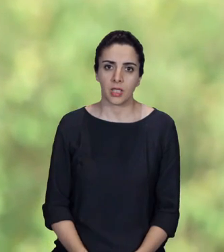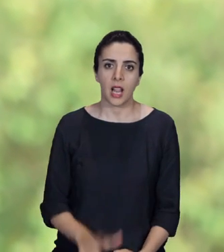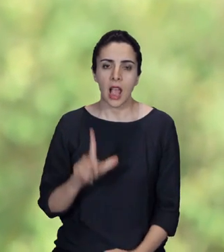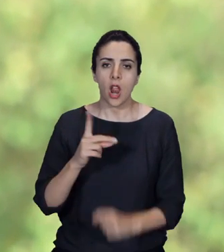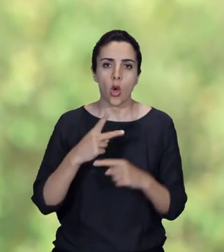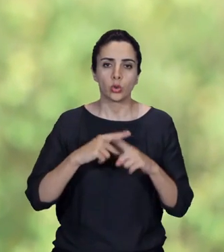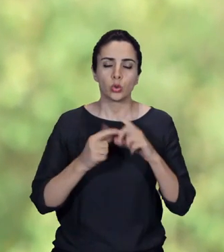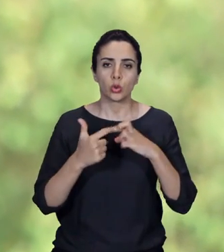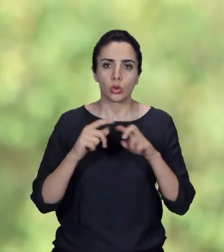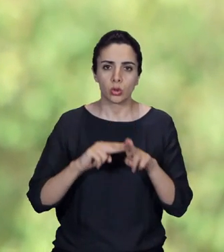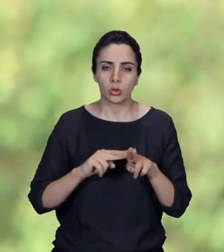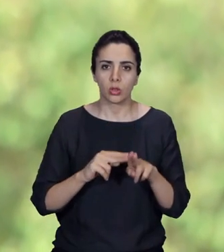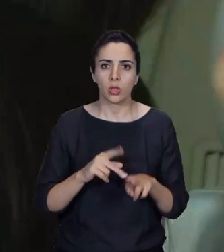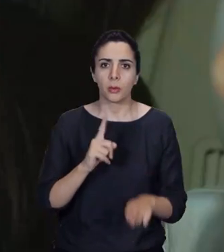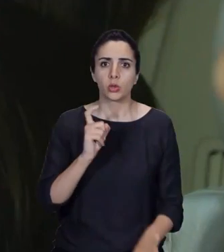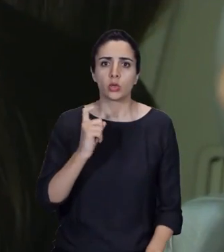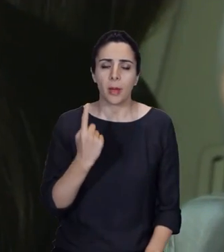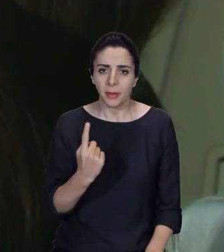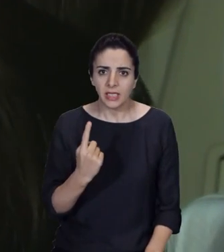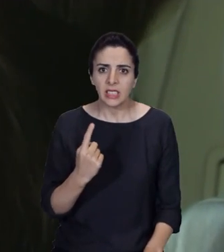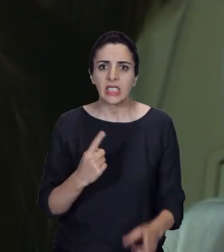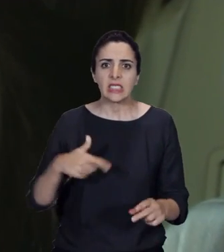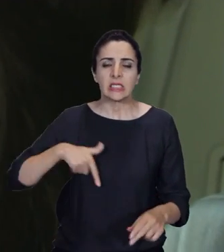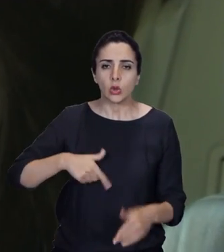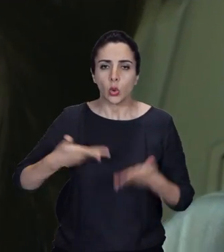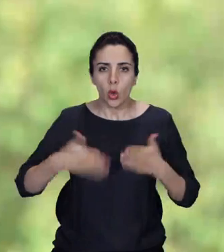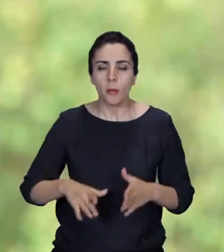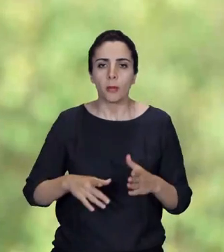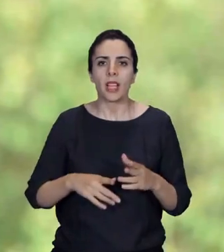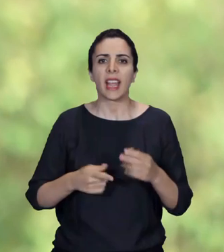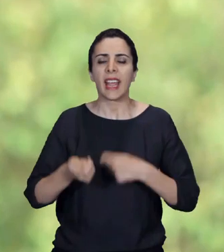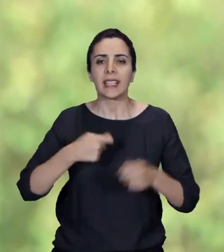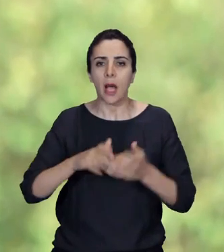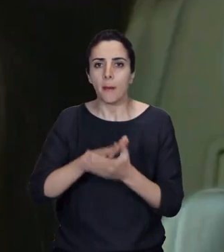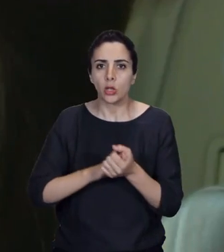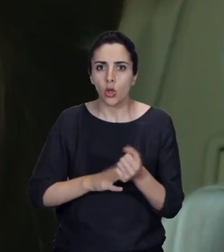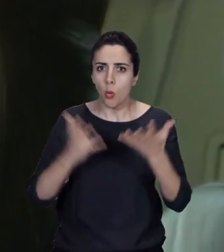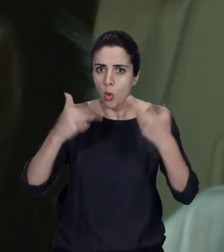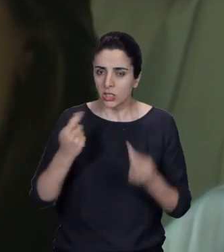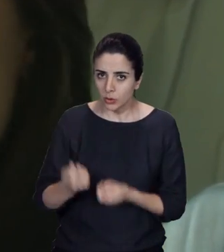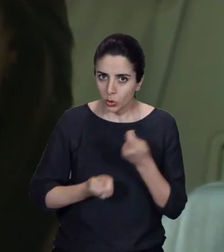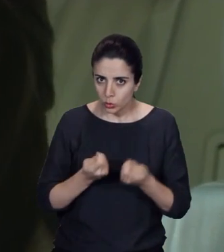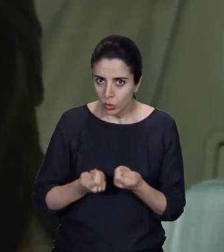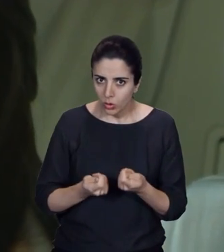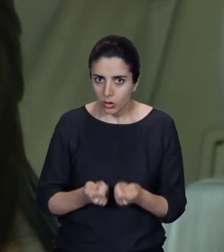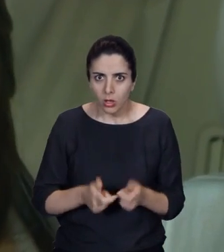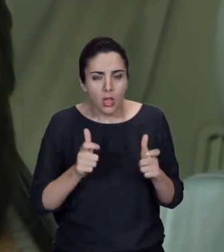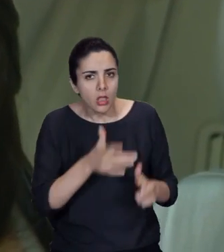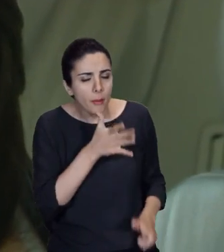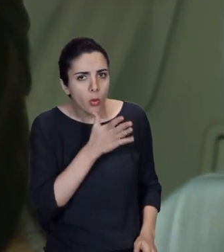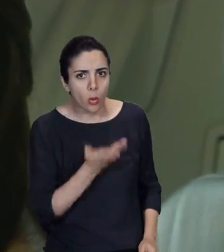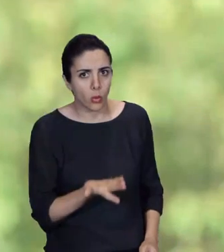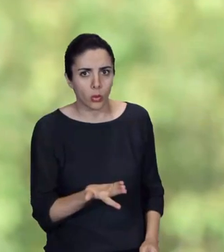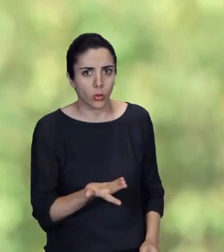Leyla Öztürk. 91 İznik doğumlu. İktisat mezunu. Muhasebeci arkadaşın. Sen